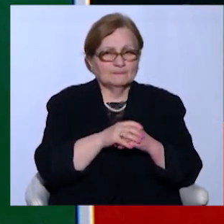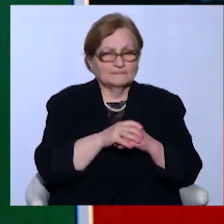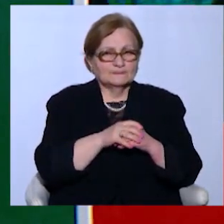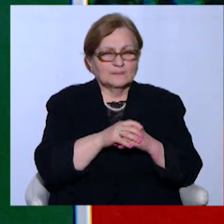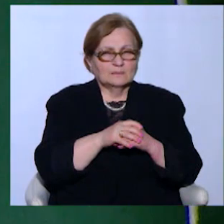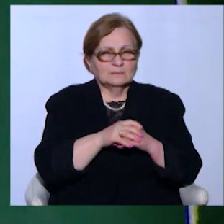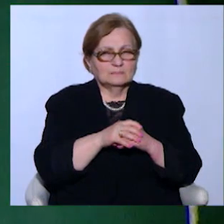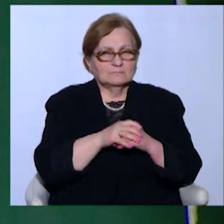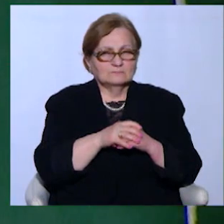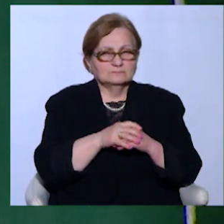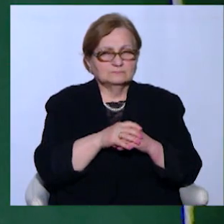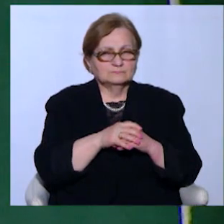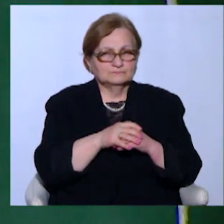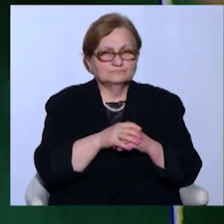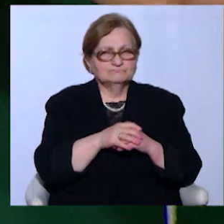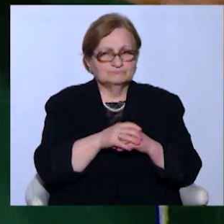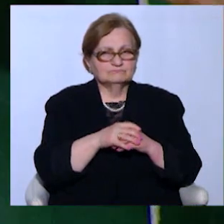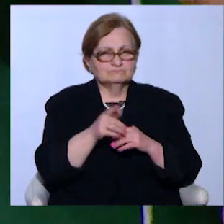გასამრავლებელ რიცხვს. ესე იგი მივიღებთ